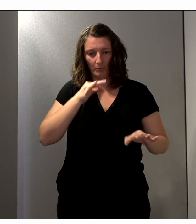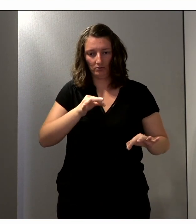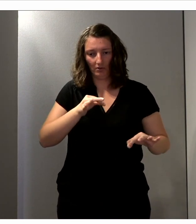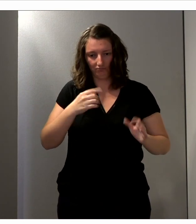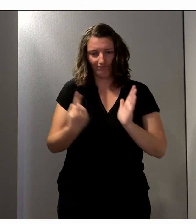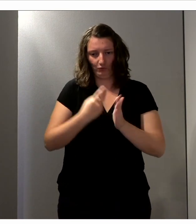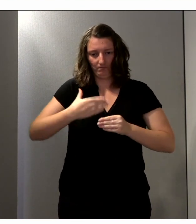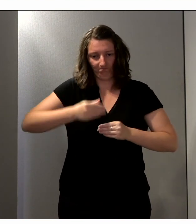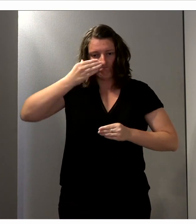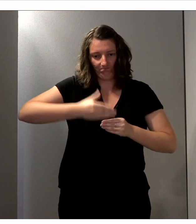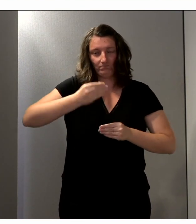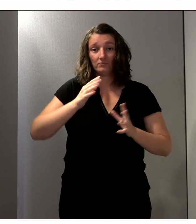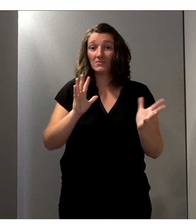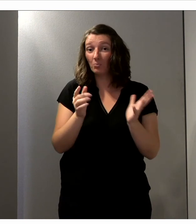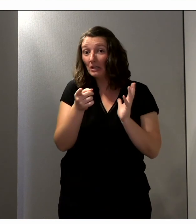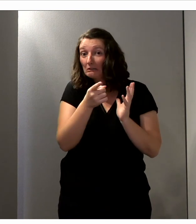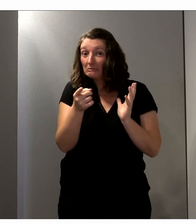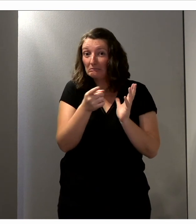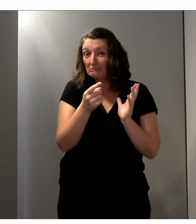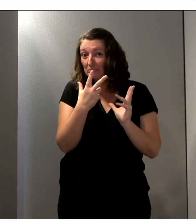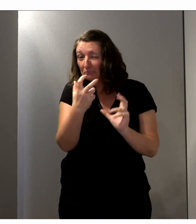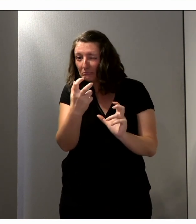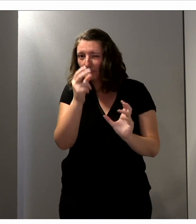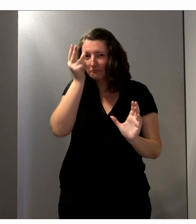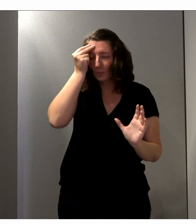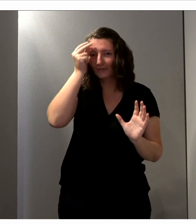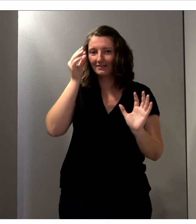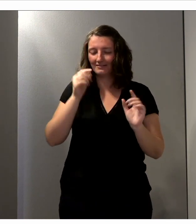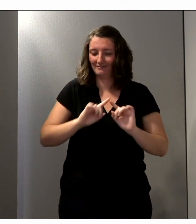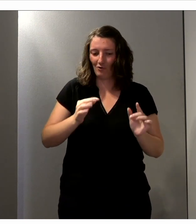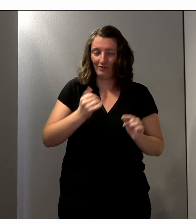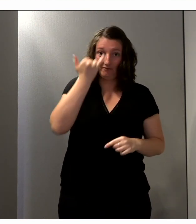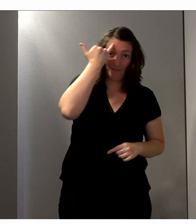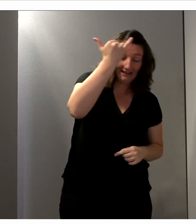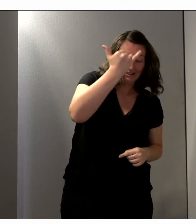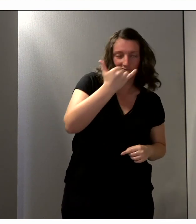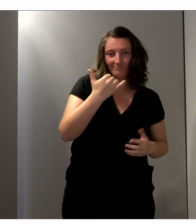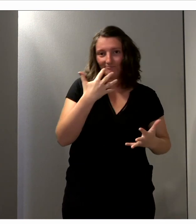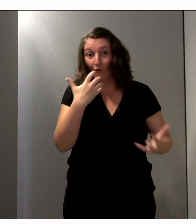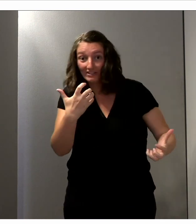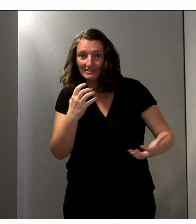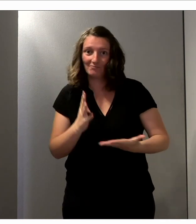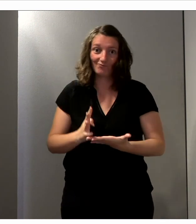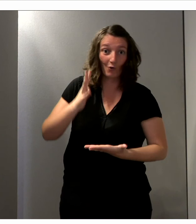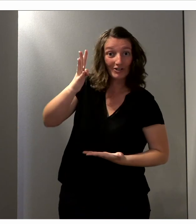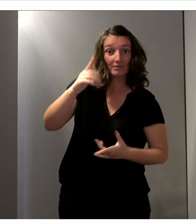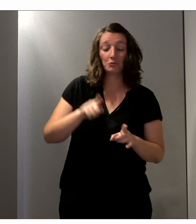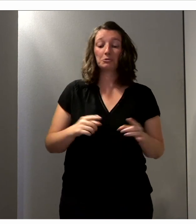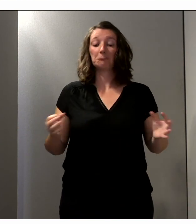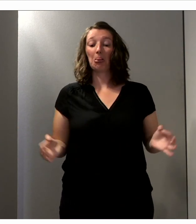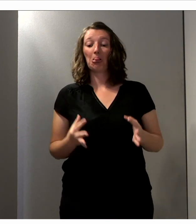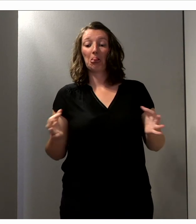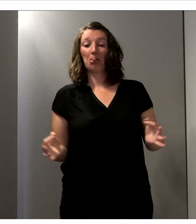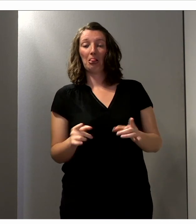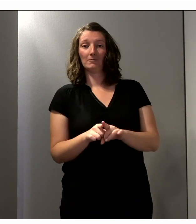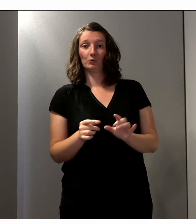Alors, comme peut-être vous le percevez, il y a les idées, les envies, le projet, et même de temps en temps,